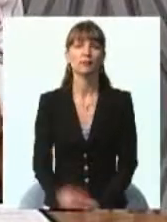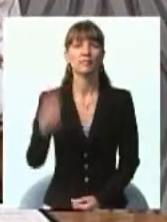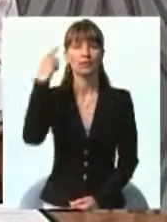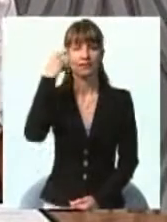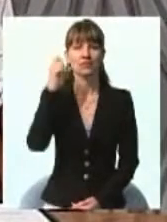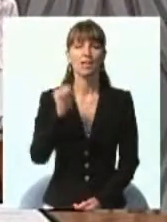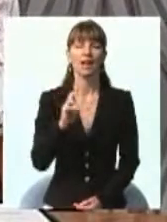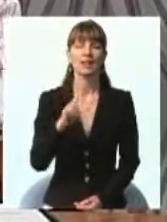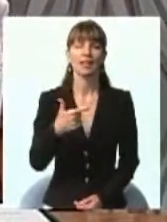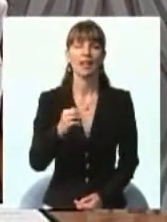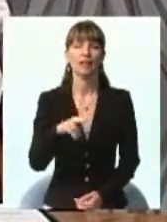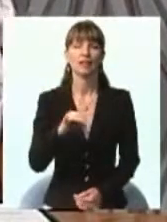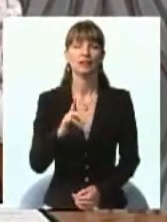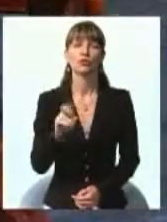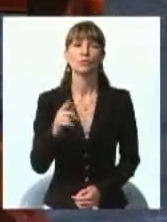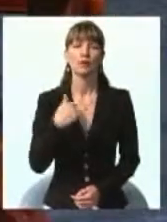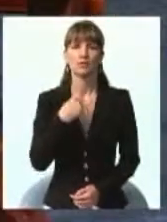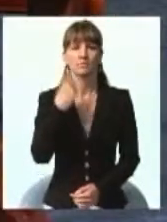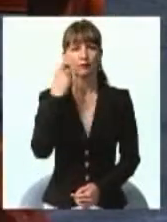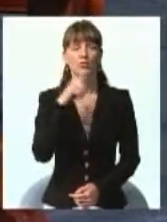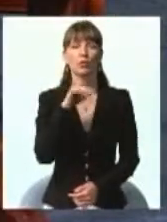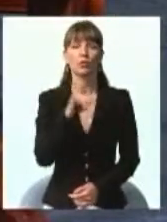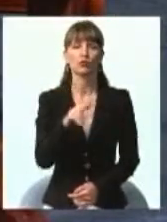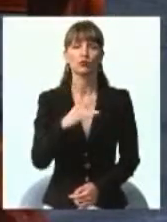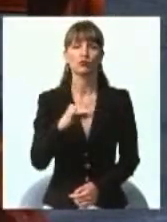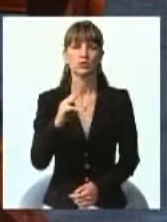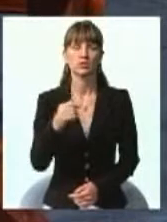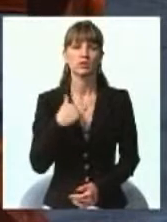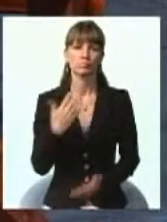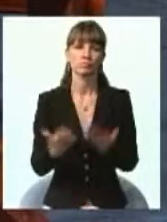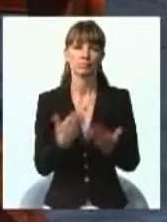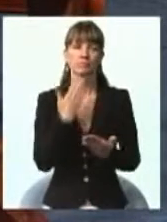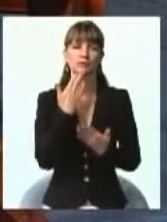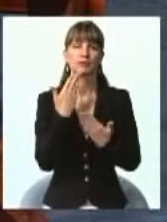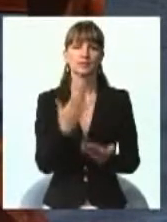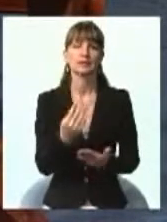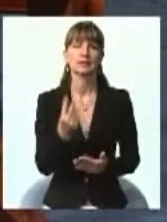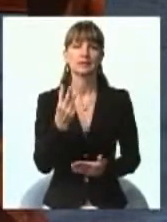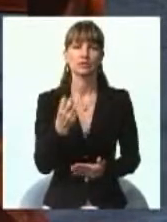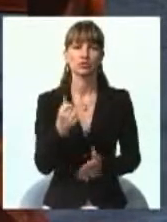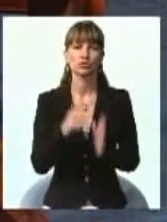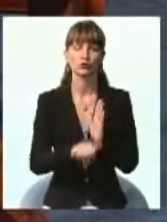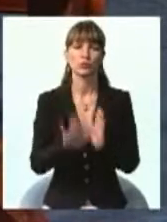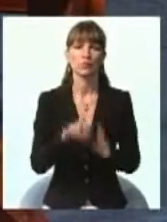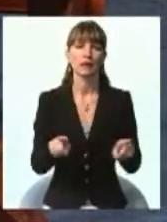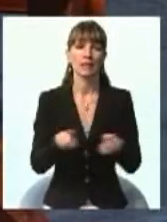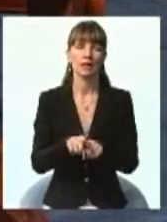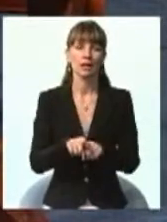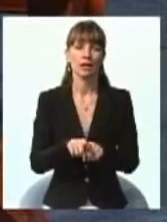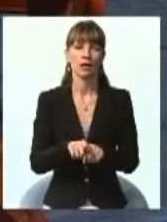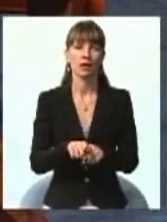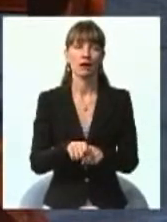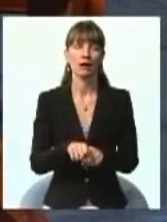Знаєш, Ангелінко, що б я б загадала у джина? Ні. Я б, напевно, б у нього загадала 365 таких ламп. Знаєш